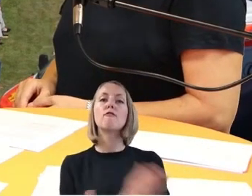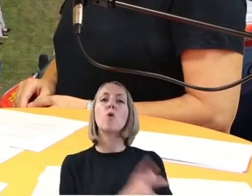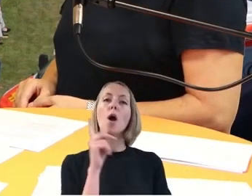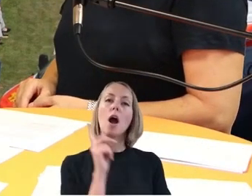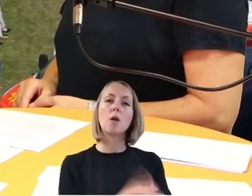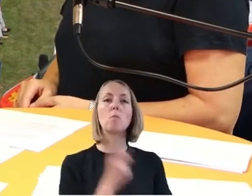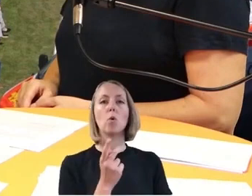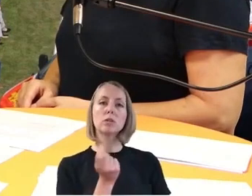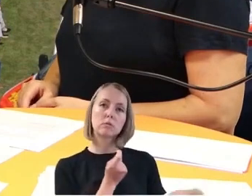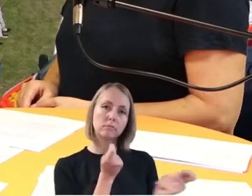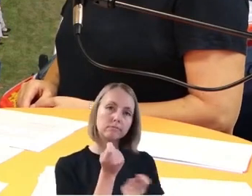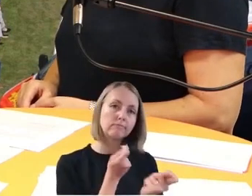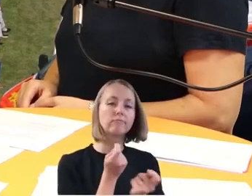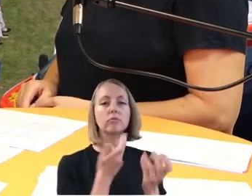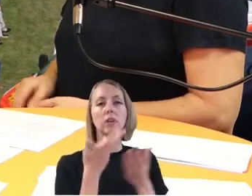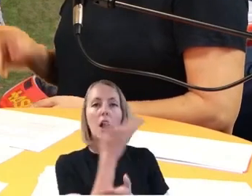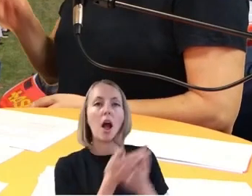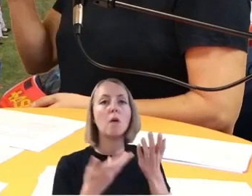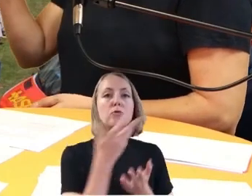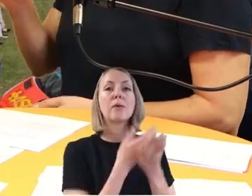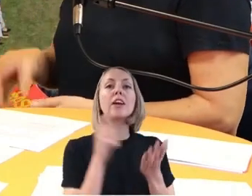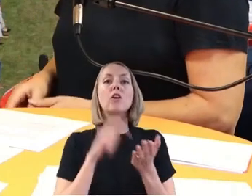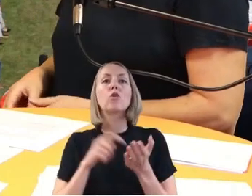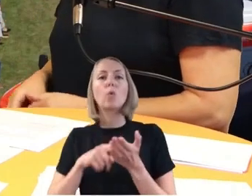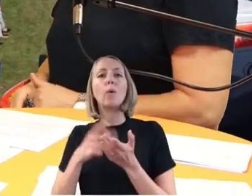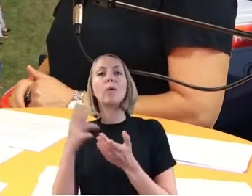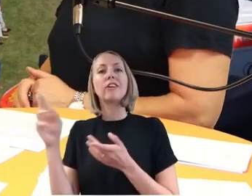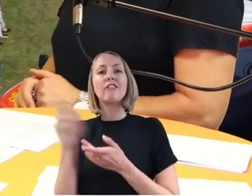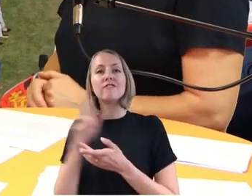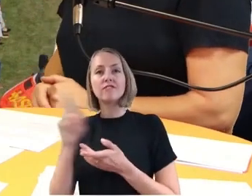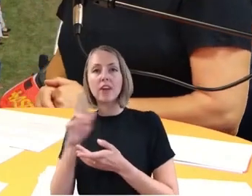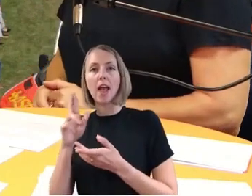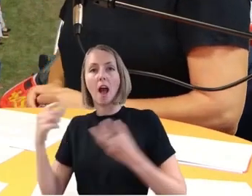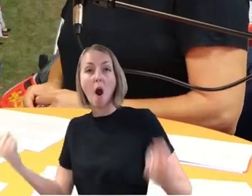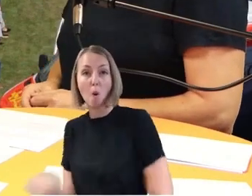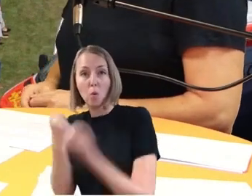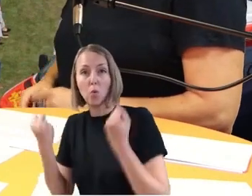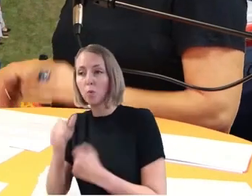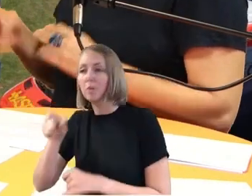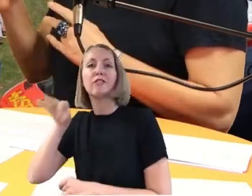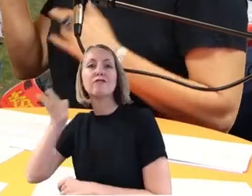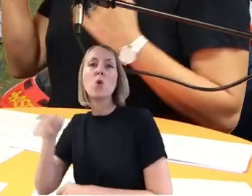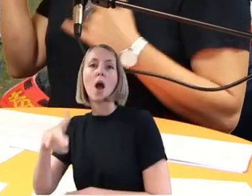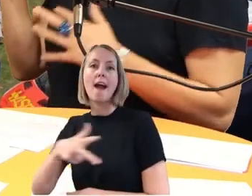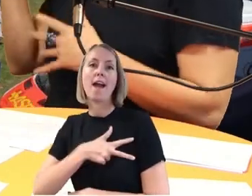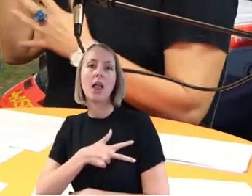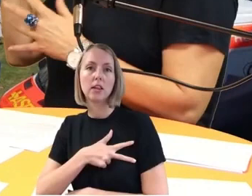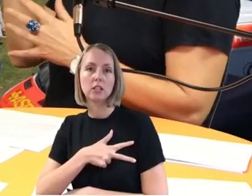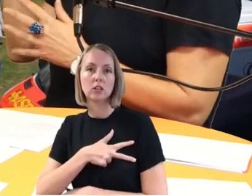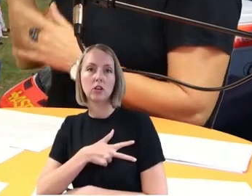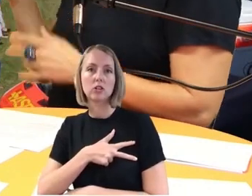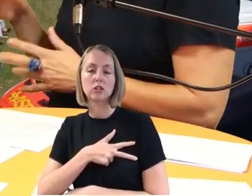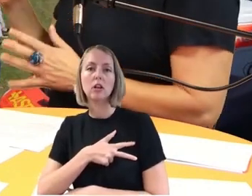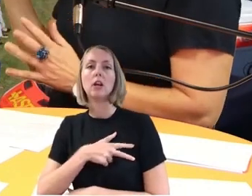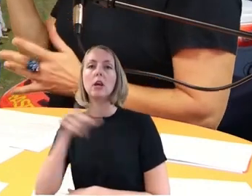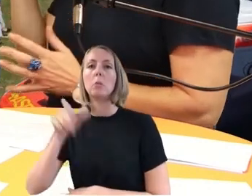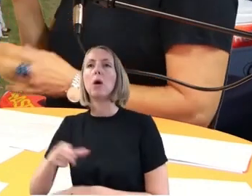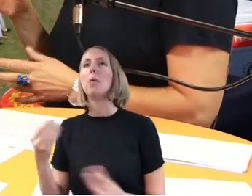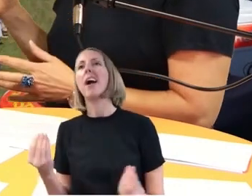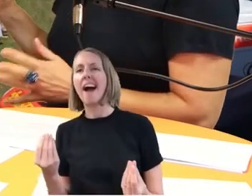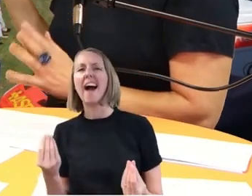und damit sich das auch realistisch anfühlt für realistisch muss es sein das darf er nicht so sein dass man denkt so